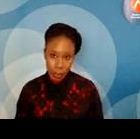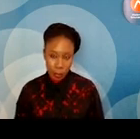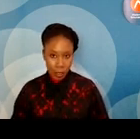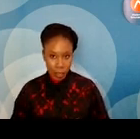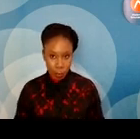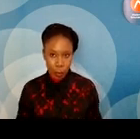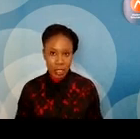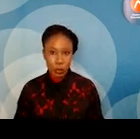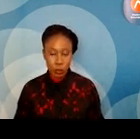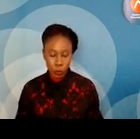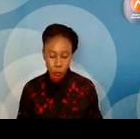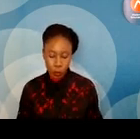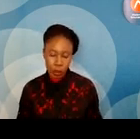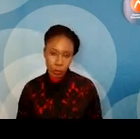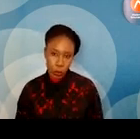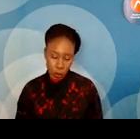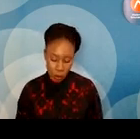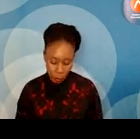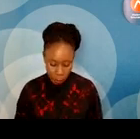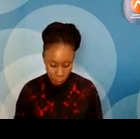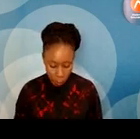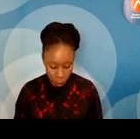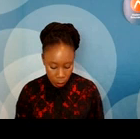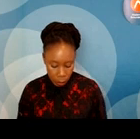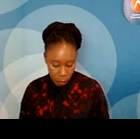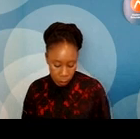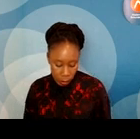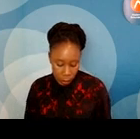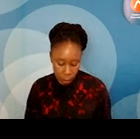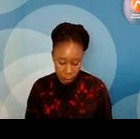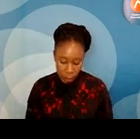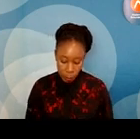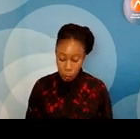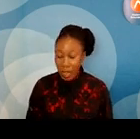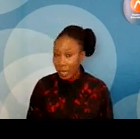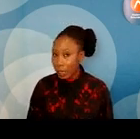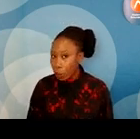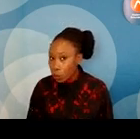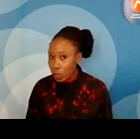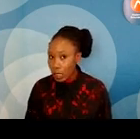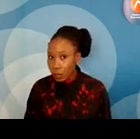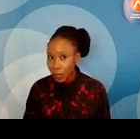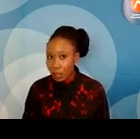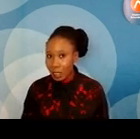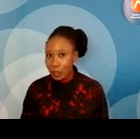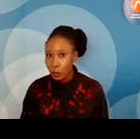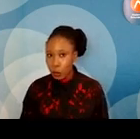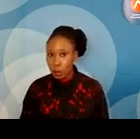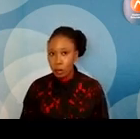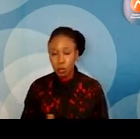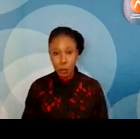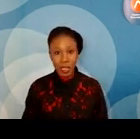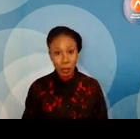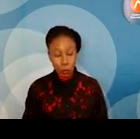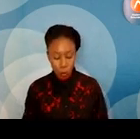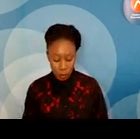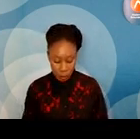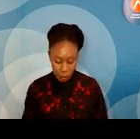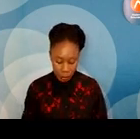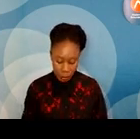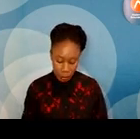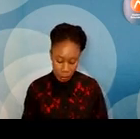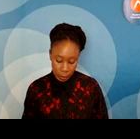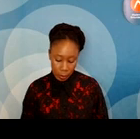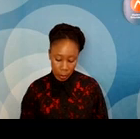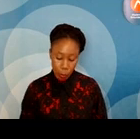olycksrisken. Att man anpassar utifrån den fysiska miljön. Och det här kan också innefatta just de